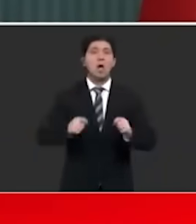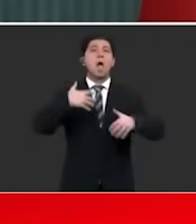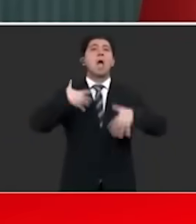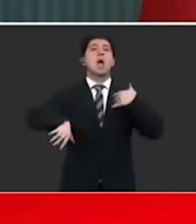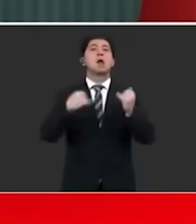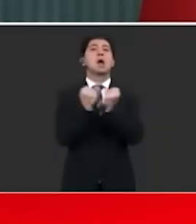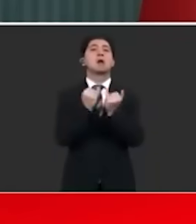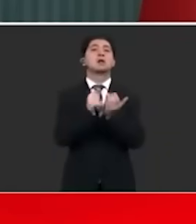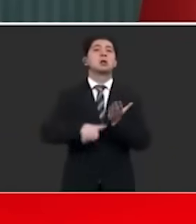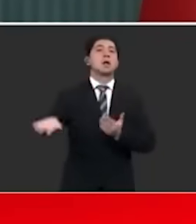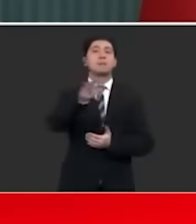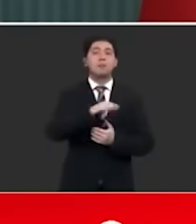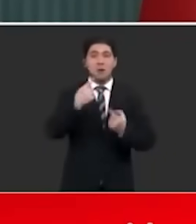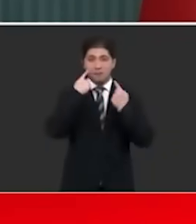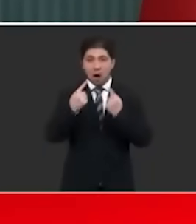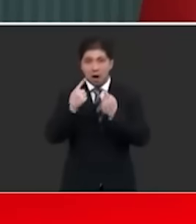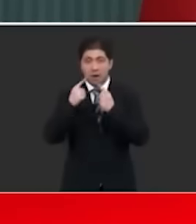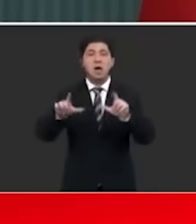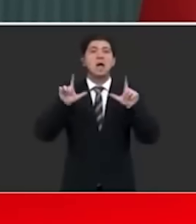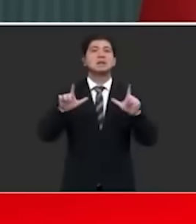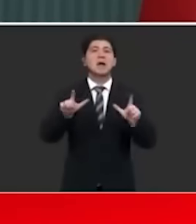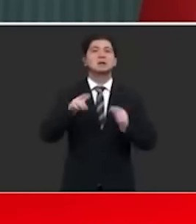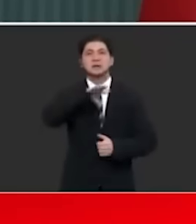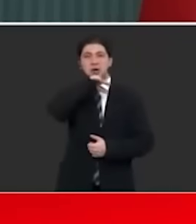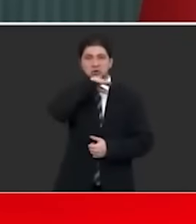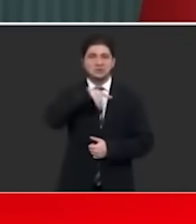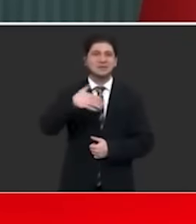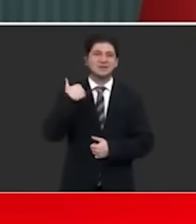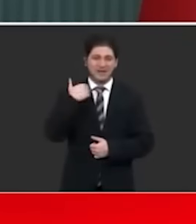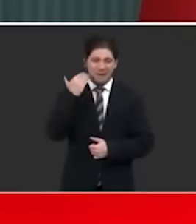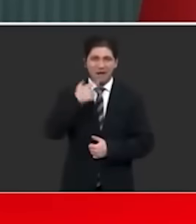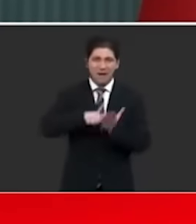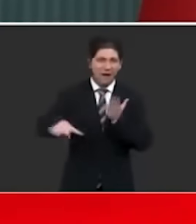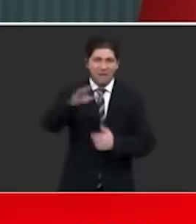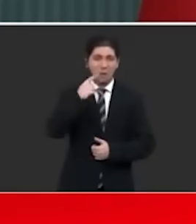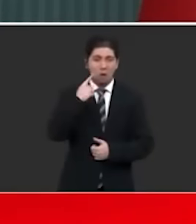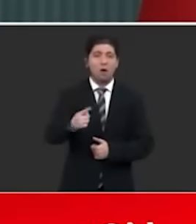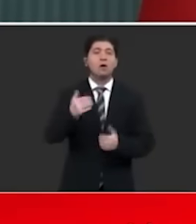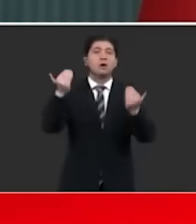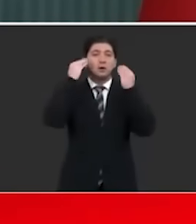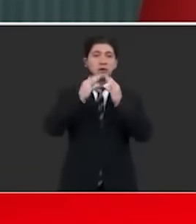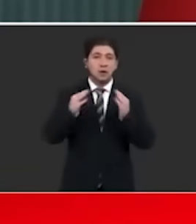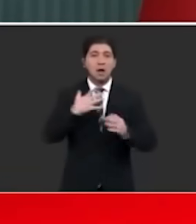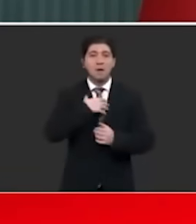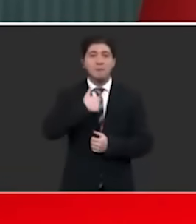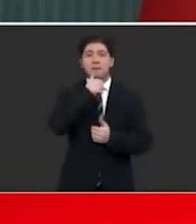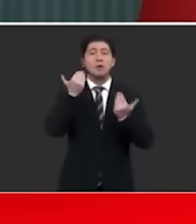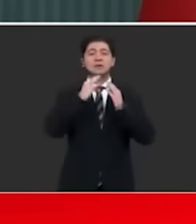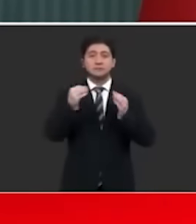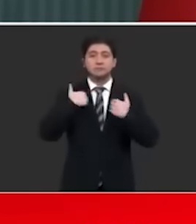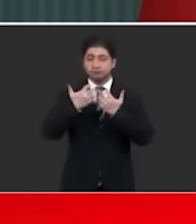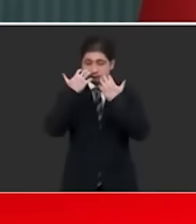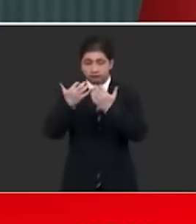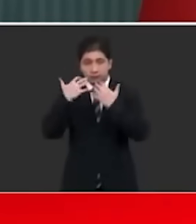kardeşlerimize, bakıma muhtaç yaşlılarımıza, yetim öksüz çocuklarımıza kucak açtık.